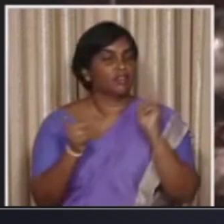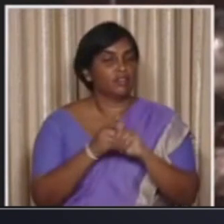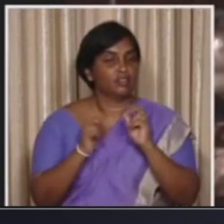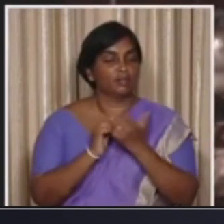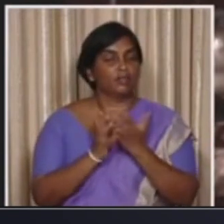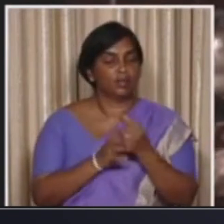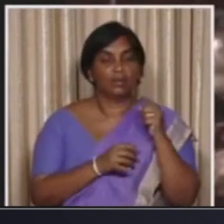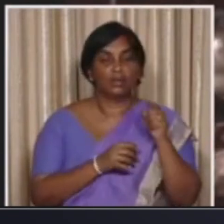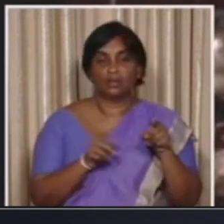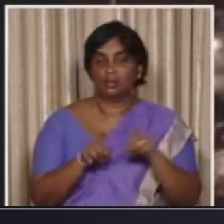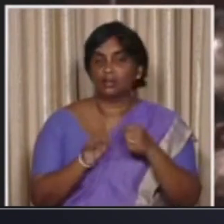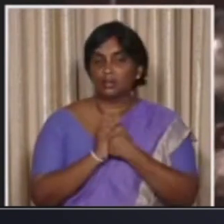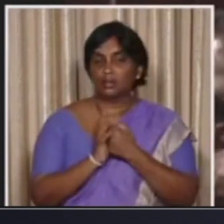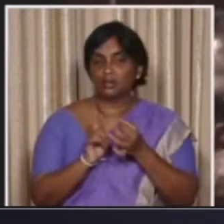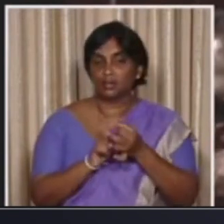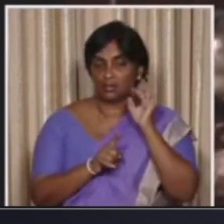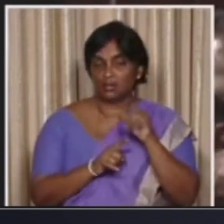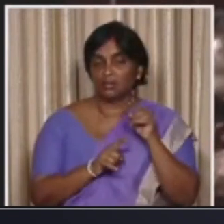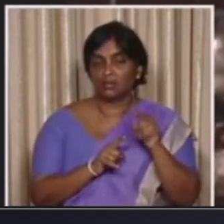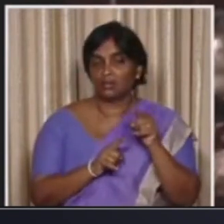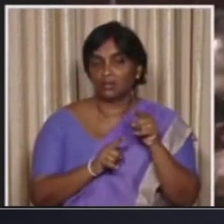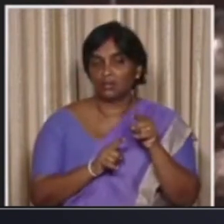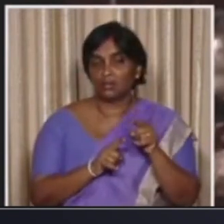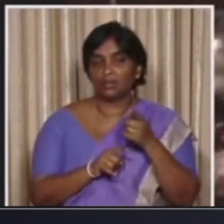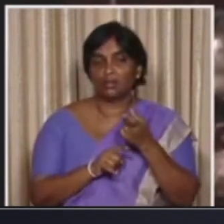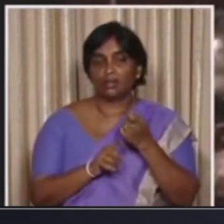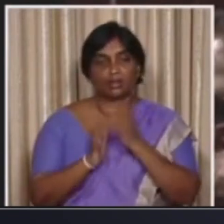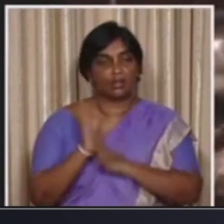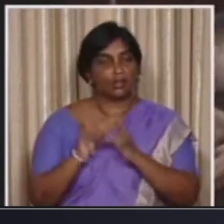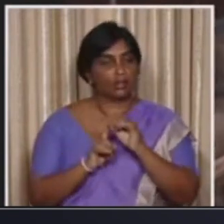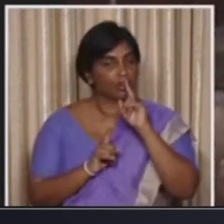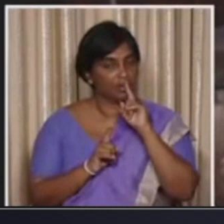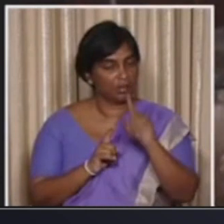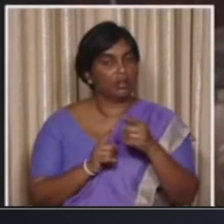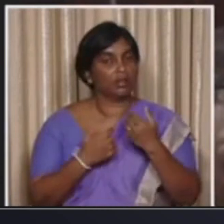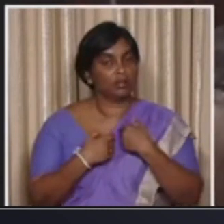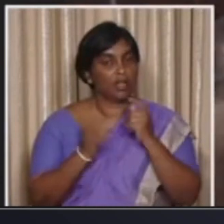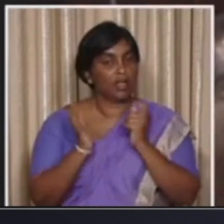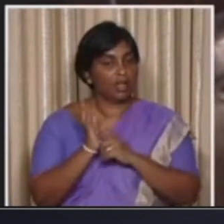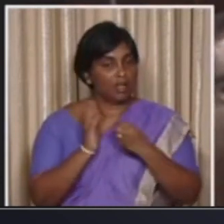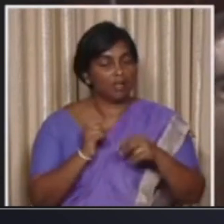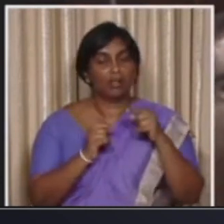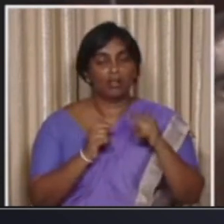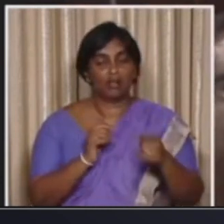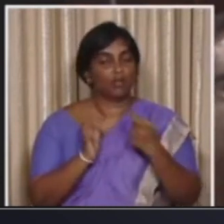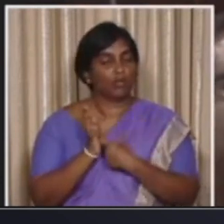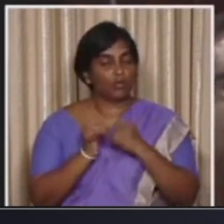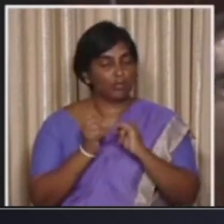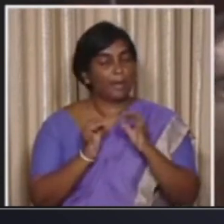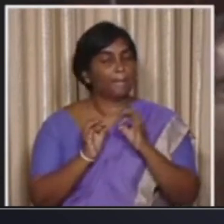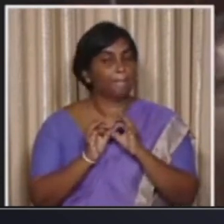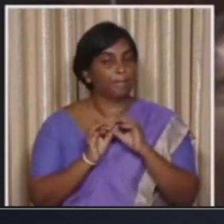යන්නේ එසා ගරු සභාපතිතුමනි මේ මුදල් ලැබෙතුමා කියනවා අපේ ණය සීමාව රුපියල්